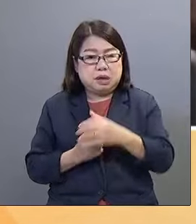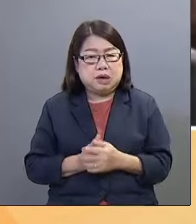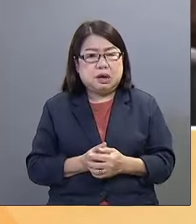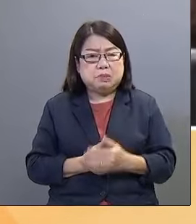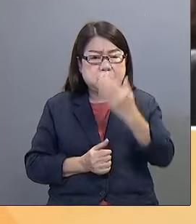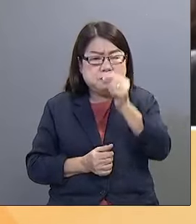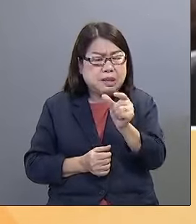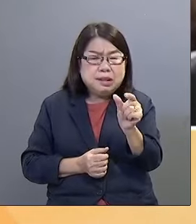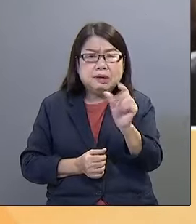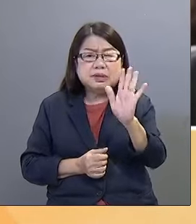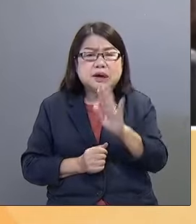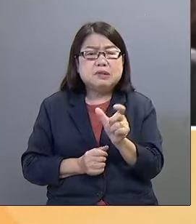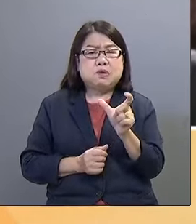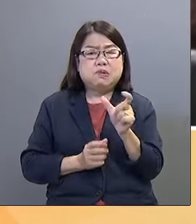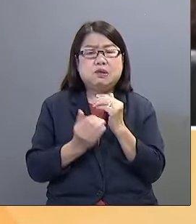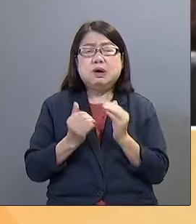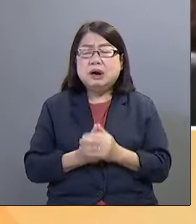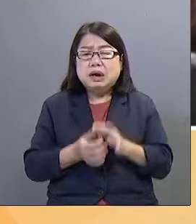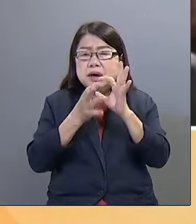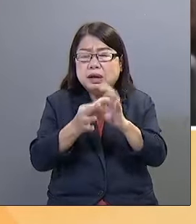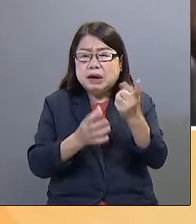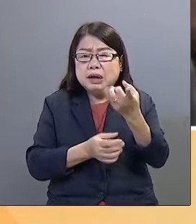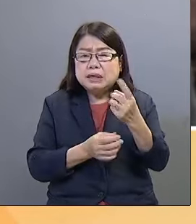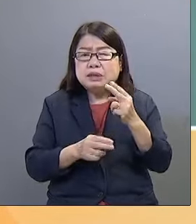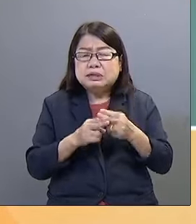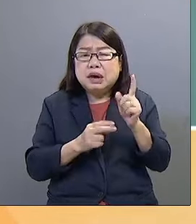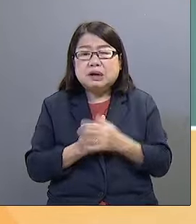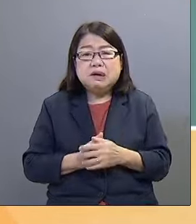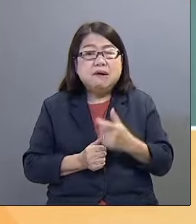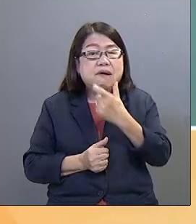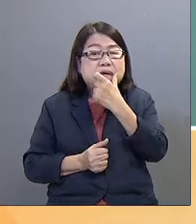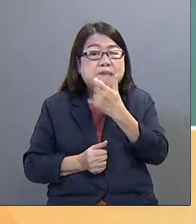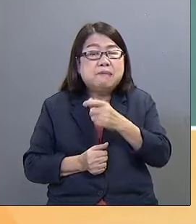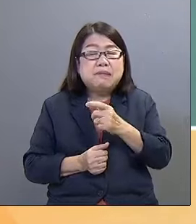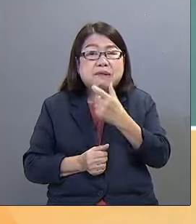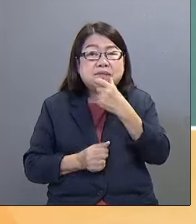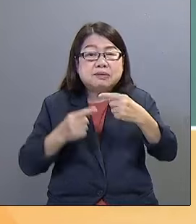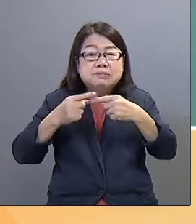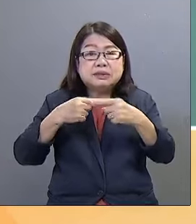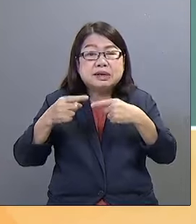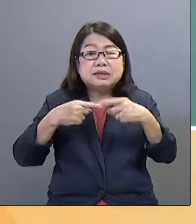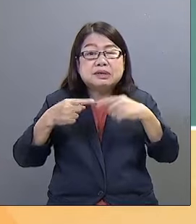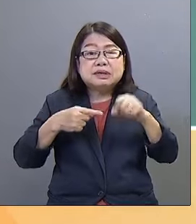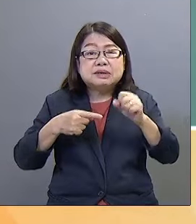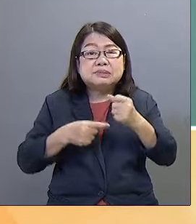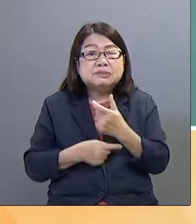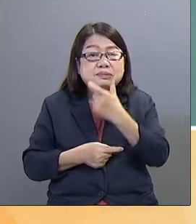ครับคือเครองมทใช้ขอถามเพ construir มนกคฟันยางท bedroom?